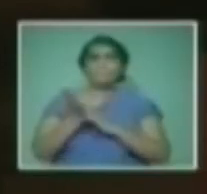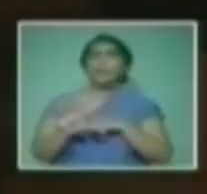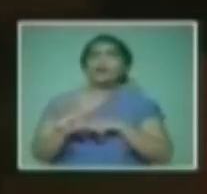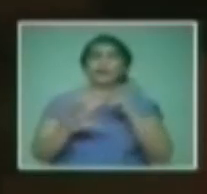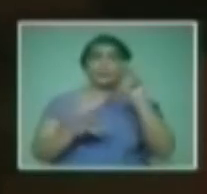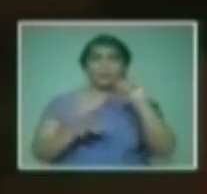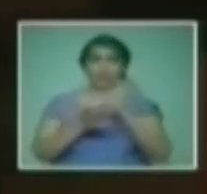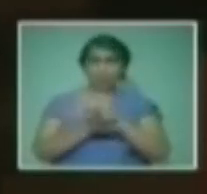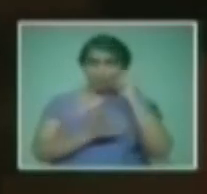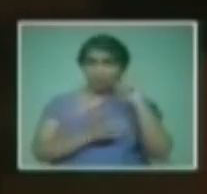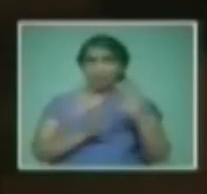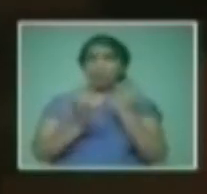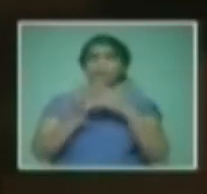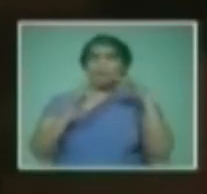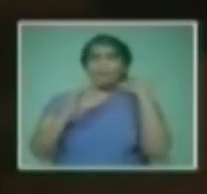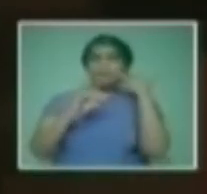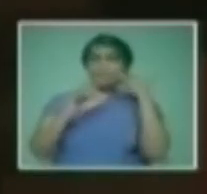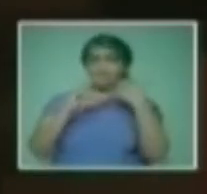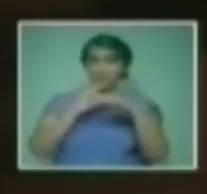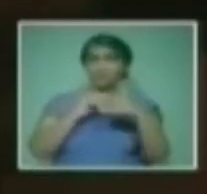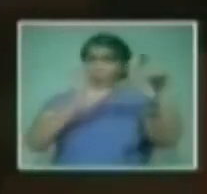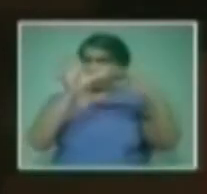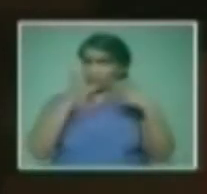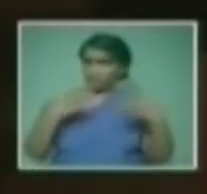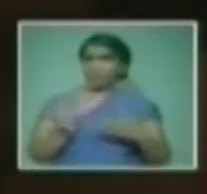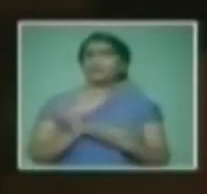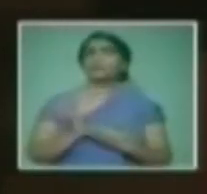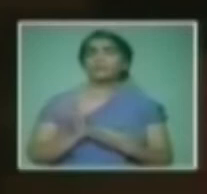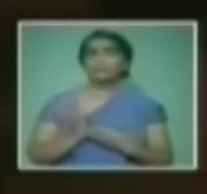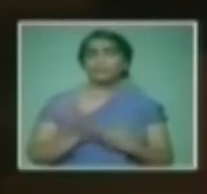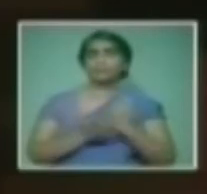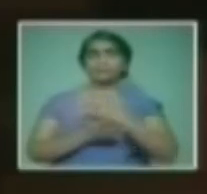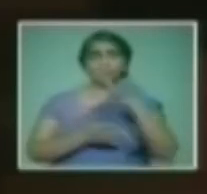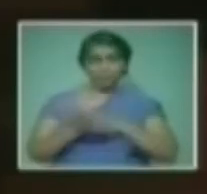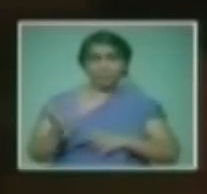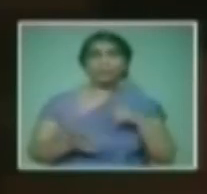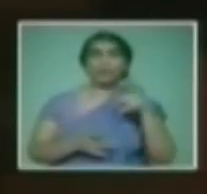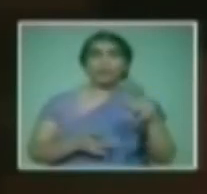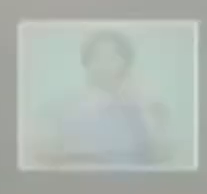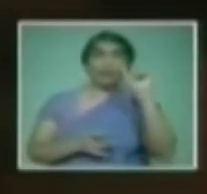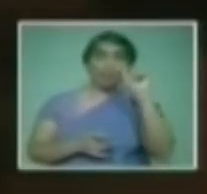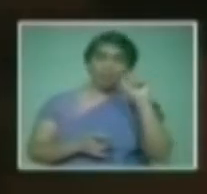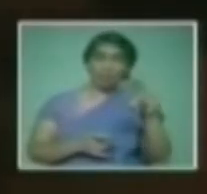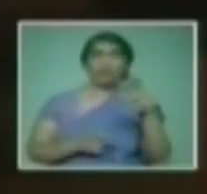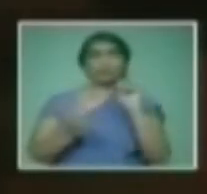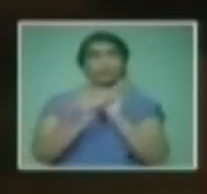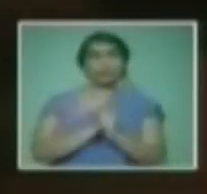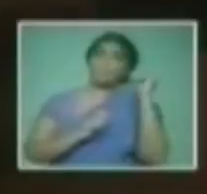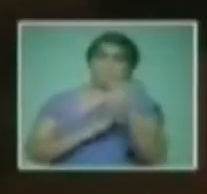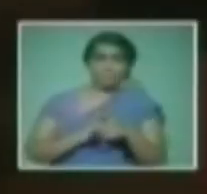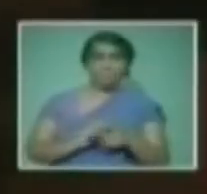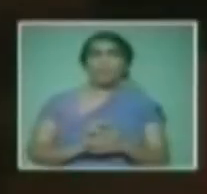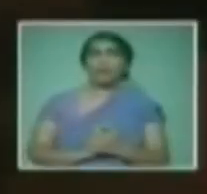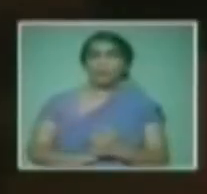தெளிவுபடுத்துகின்றன. அவருக்கு மே மாதம் 26 தேதியே முதலாவது கடிதம் அனுப்பப்பட்டது. மே மாதம் 26 தேதியிலிருந்து நாங்கள் கூறிய எந்த